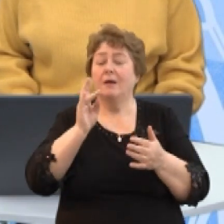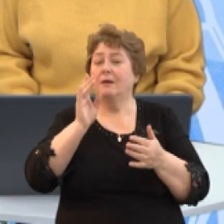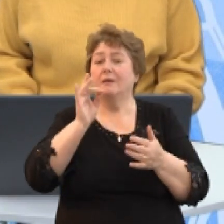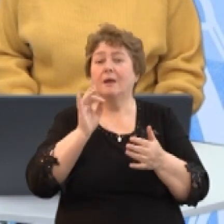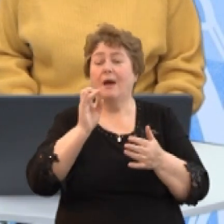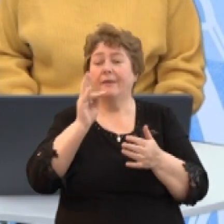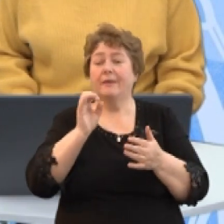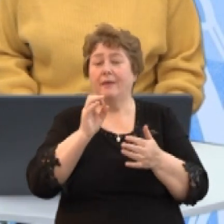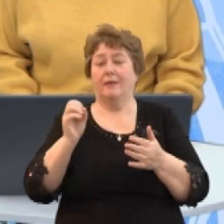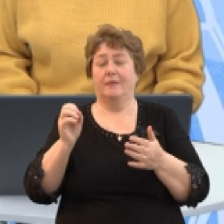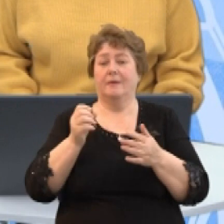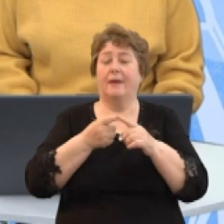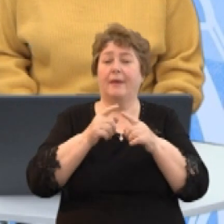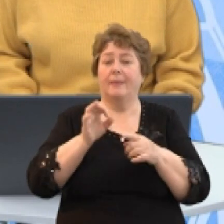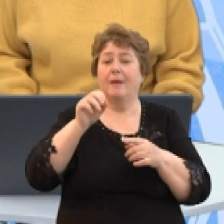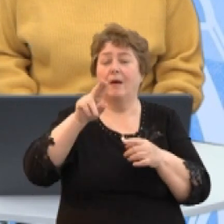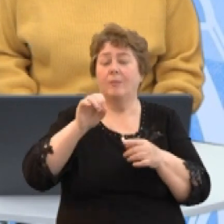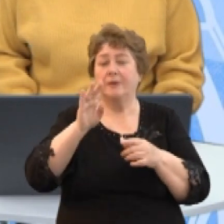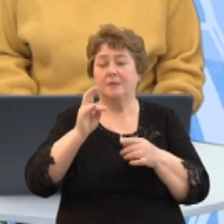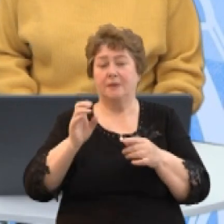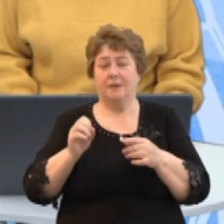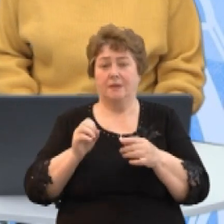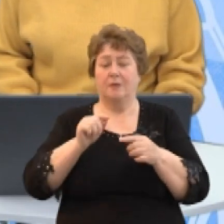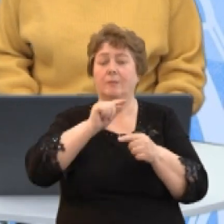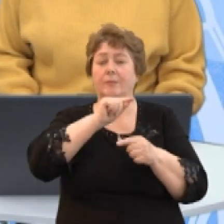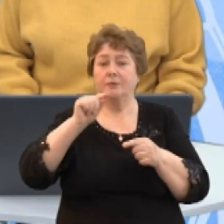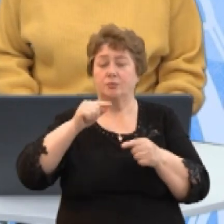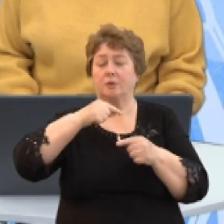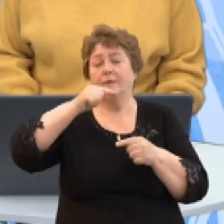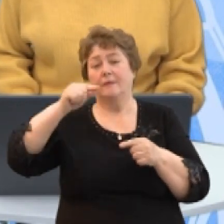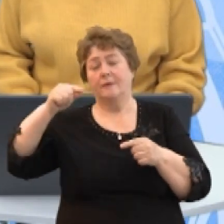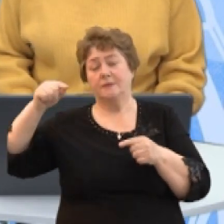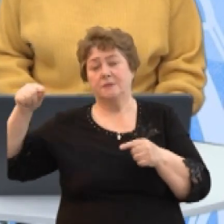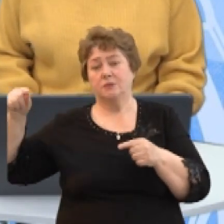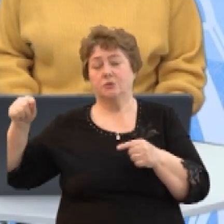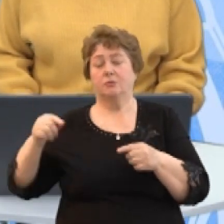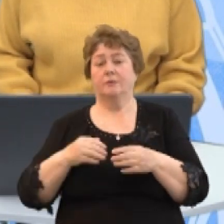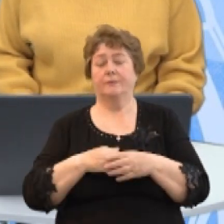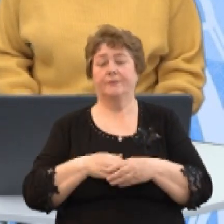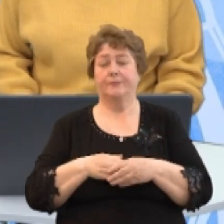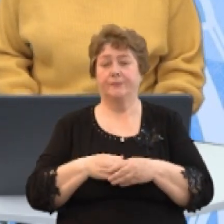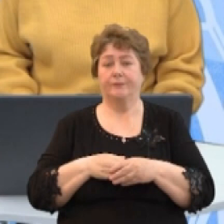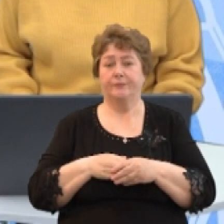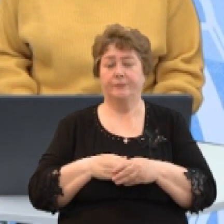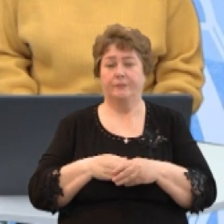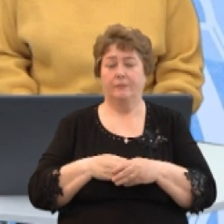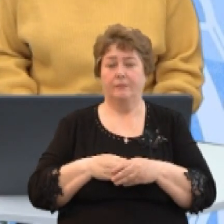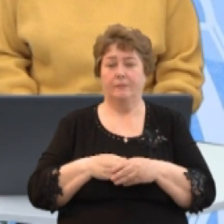это определение мы подчеркиваем его волнистые линии